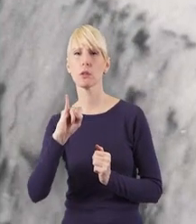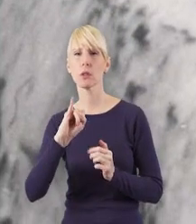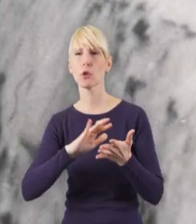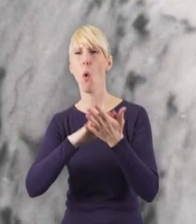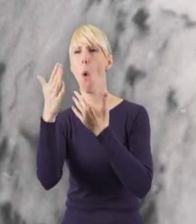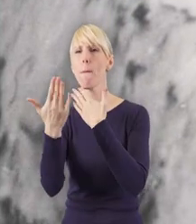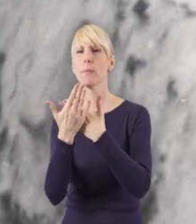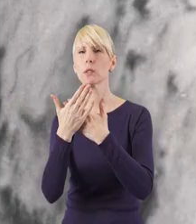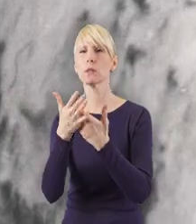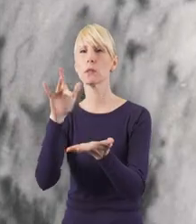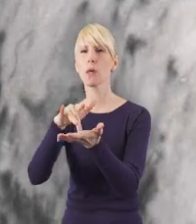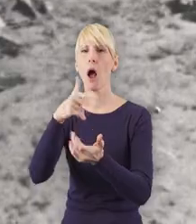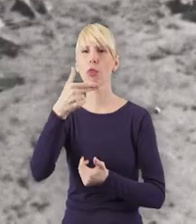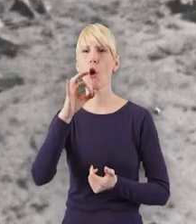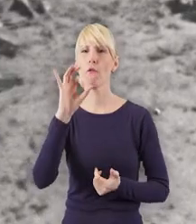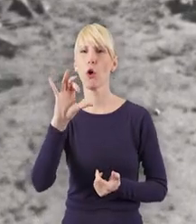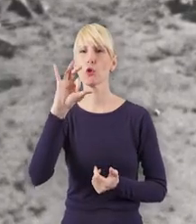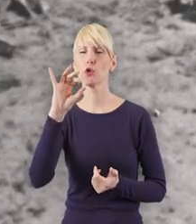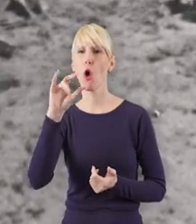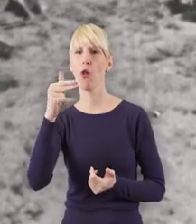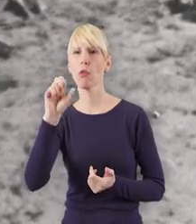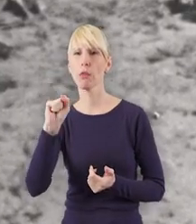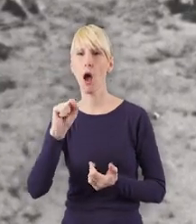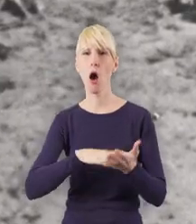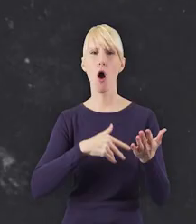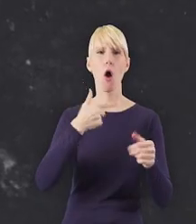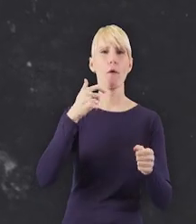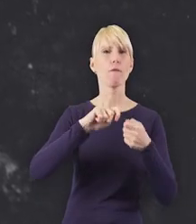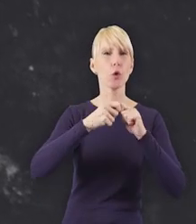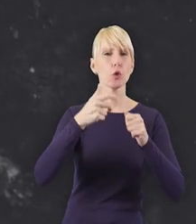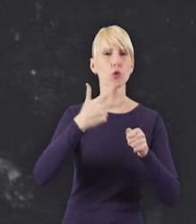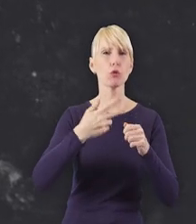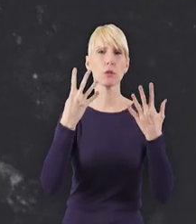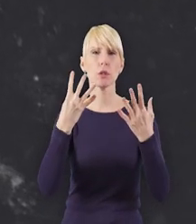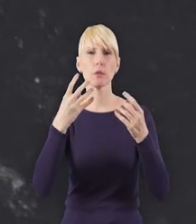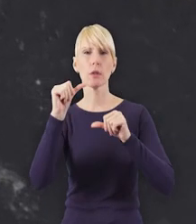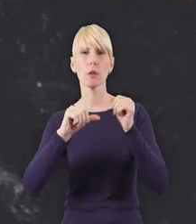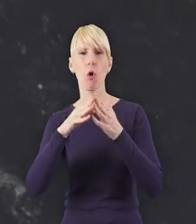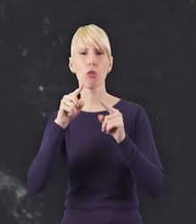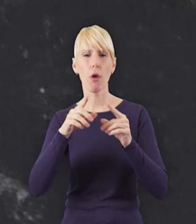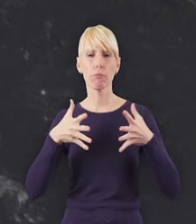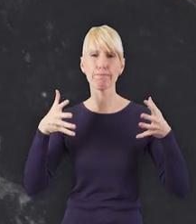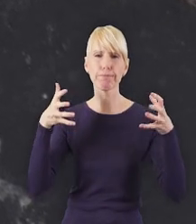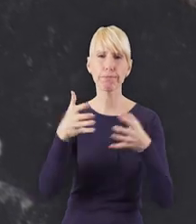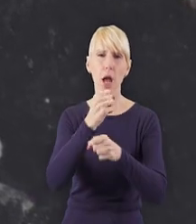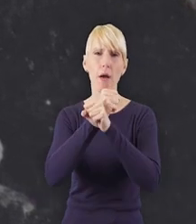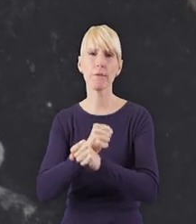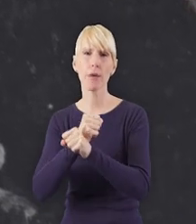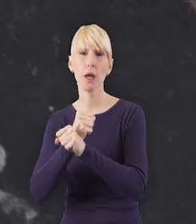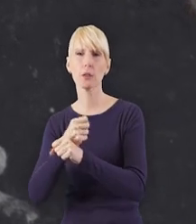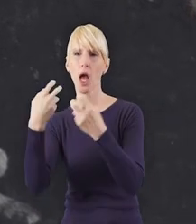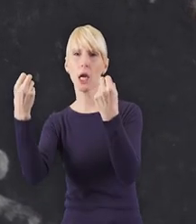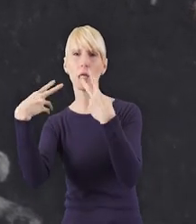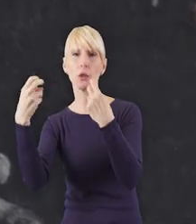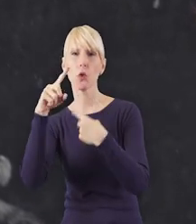okolicach Nowosolnej, stał się w grudniu 1939 roku miejscem kaźni więźniów przetrzymywanych